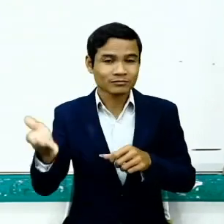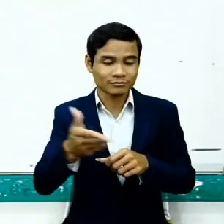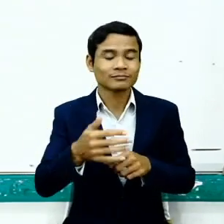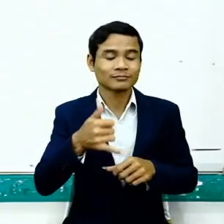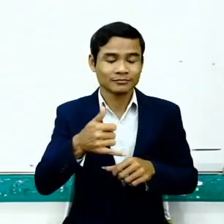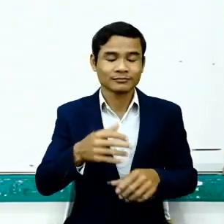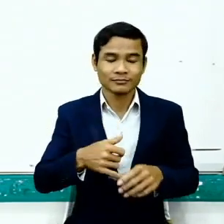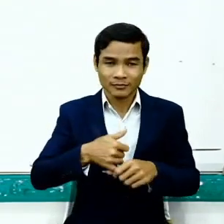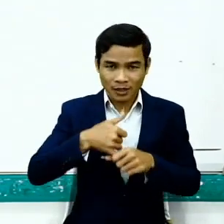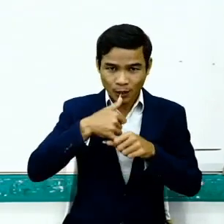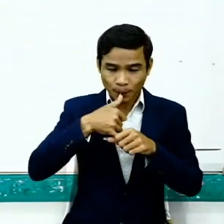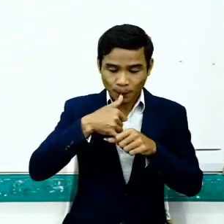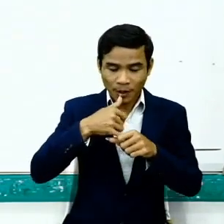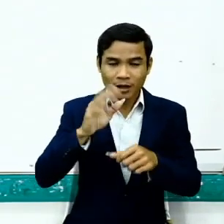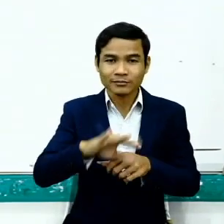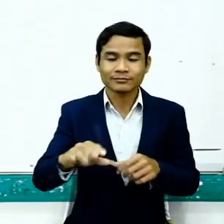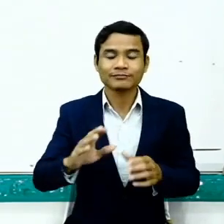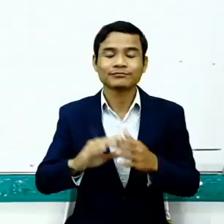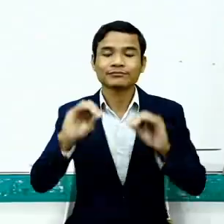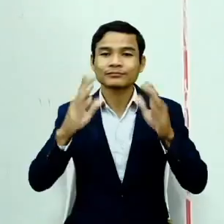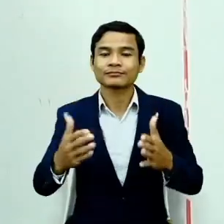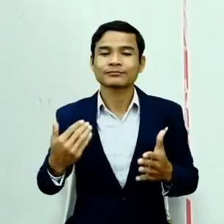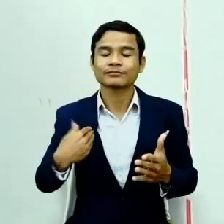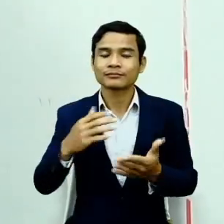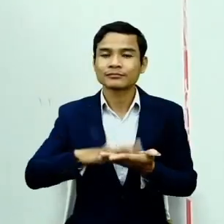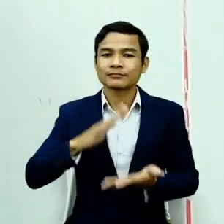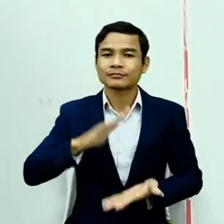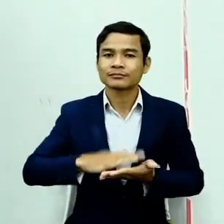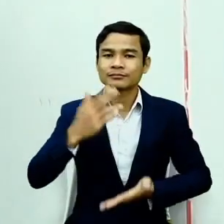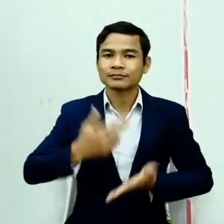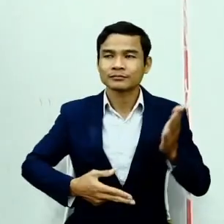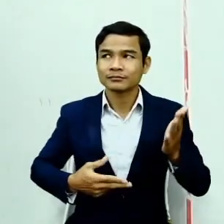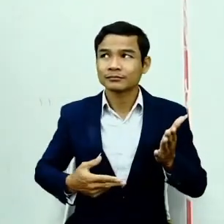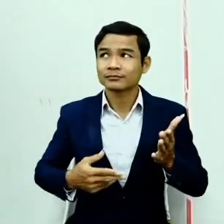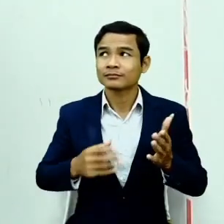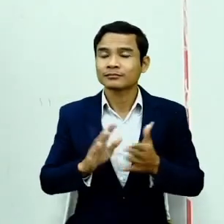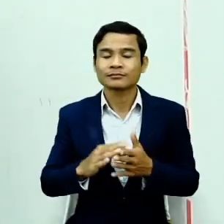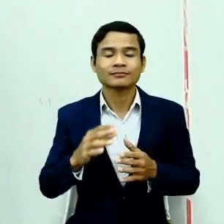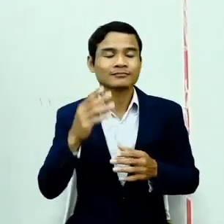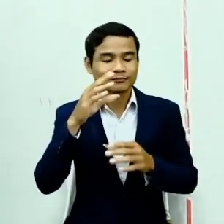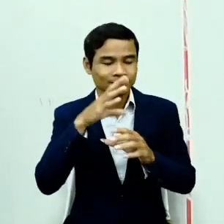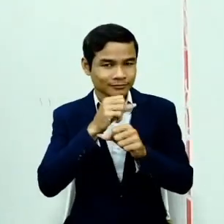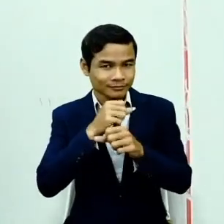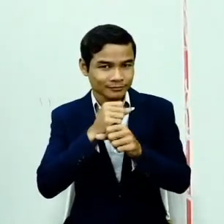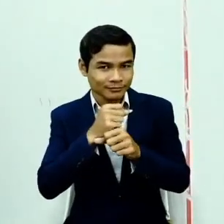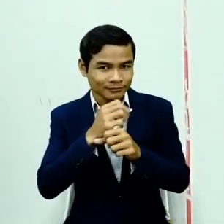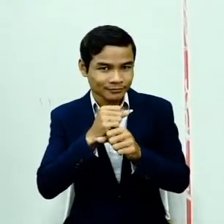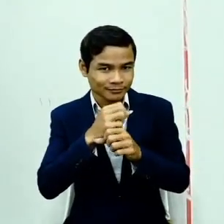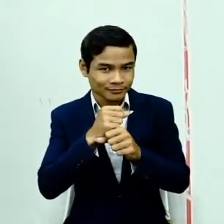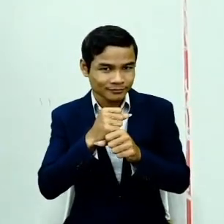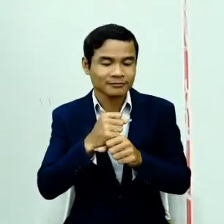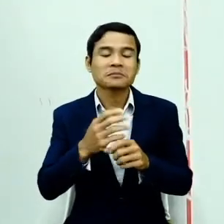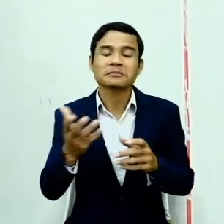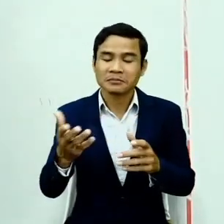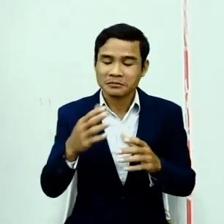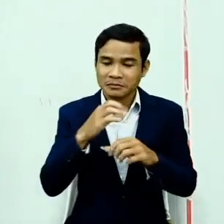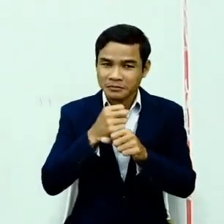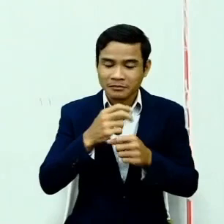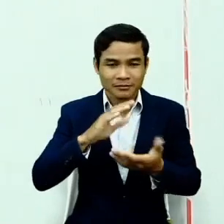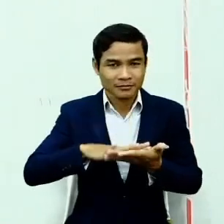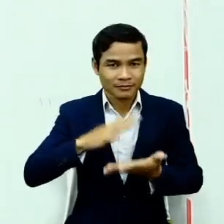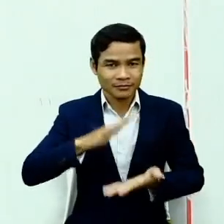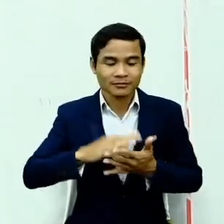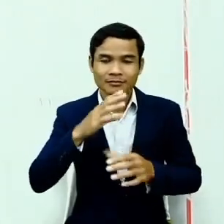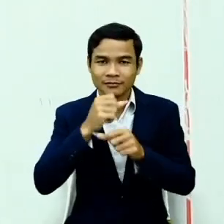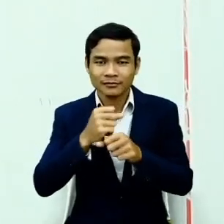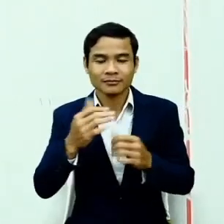nè. Chà bấm bông bớt. Bấm bông bớt nè bớt này có mình bói con. Chà mình bói tự cơ nè con nó. Rồi hai thập bói lưỡng tùm nè con.